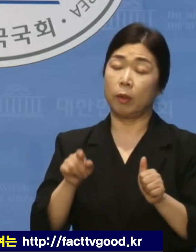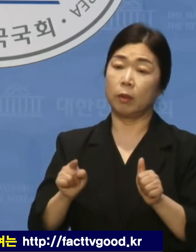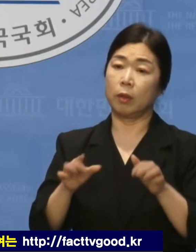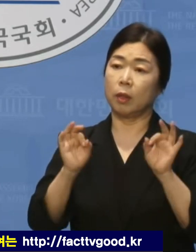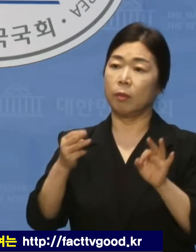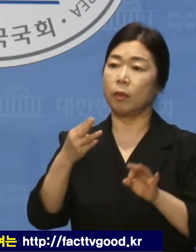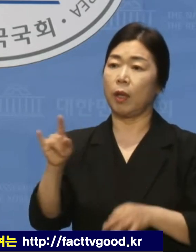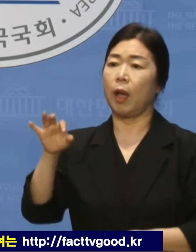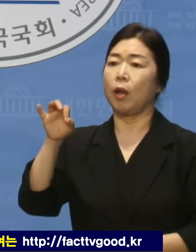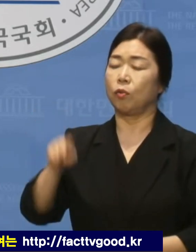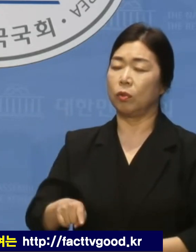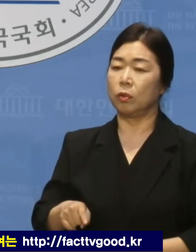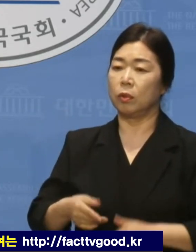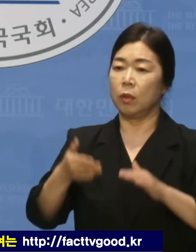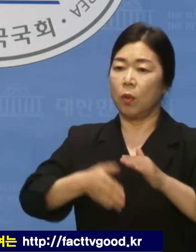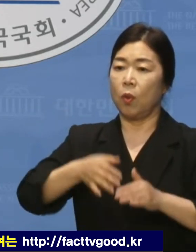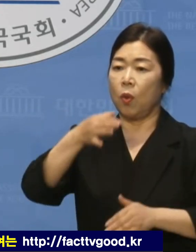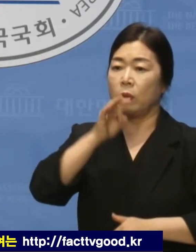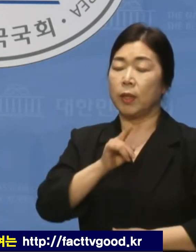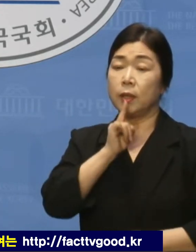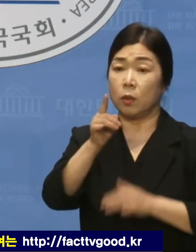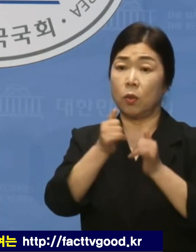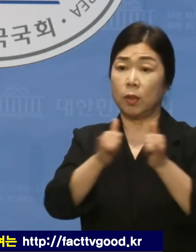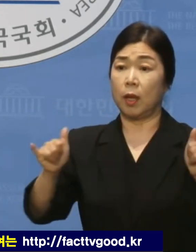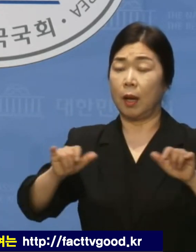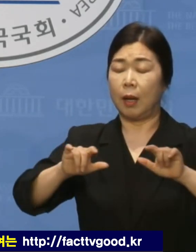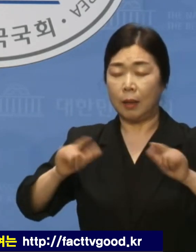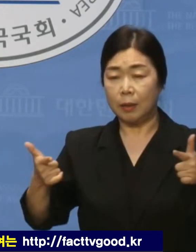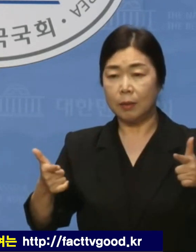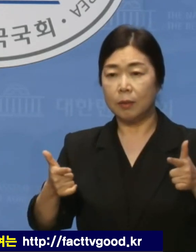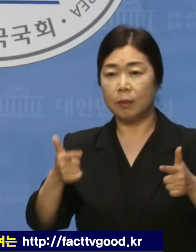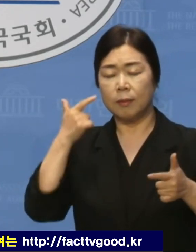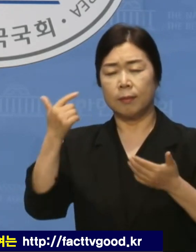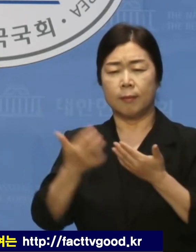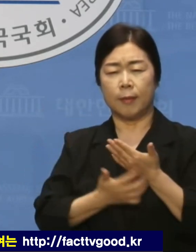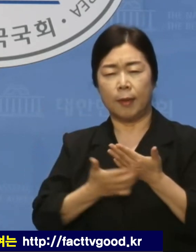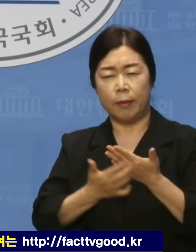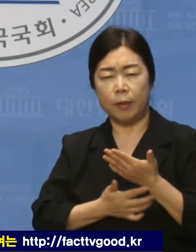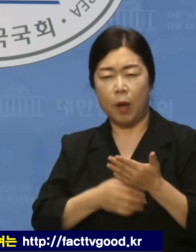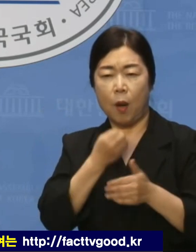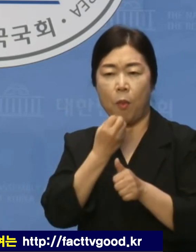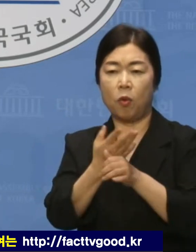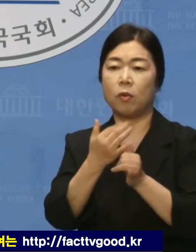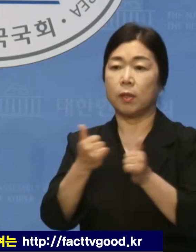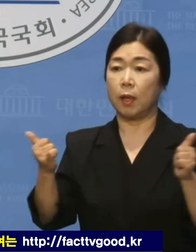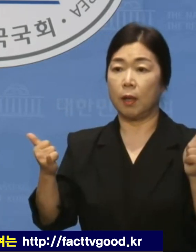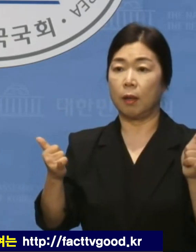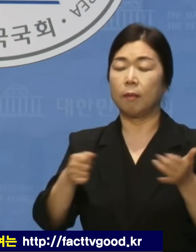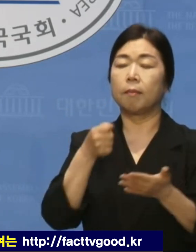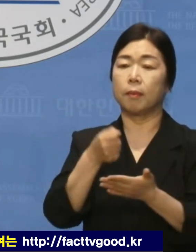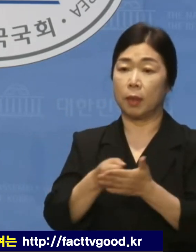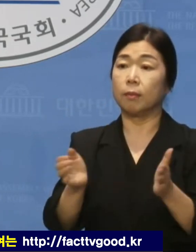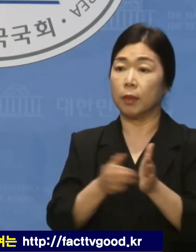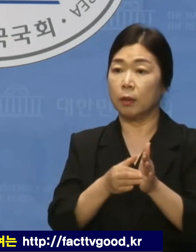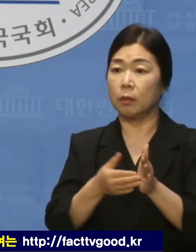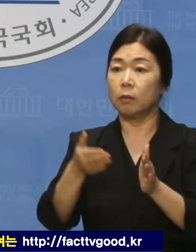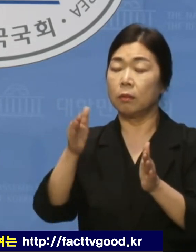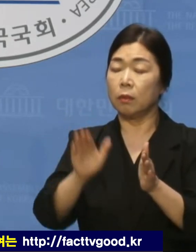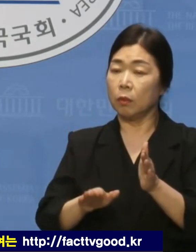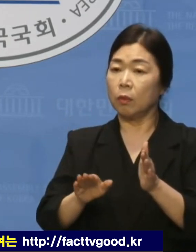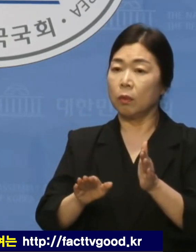씨를 공익신고자가 아닌 불순한 폭로자로 판단했습니다.